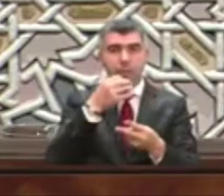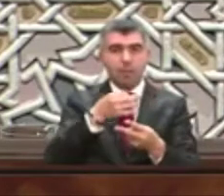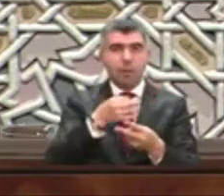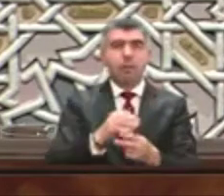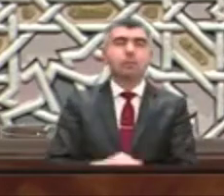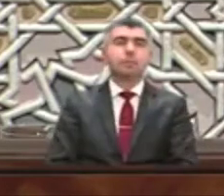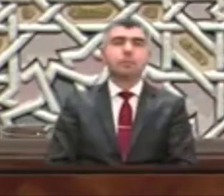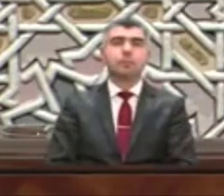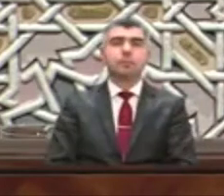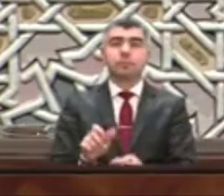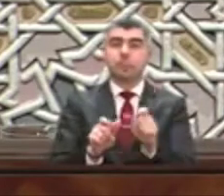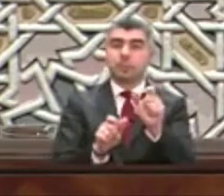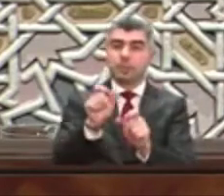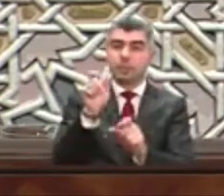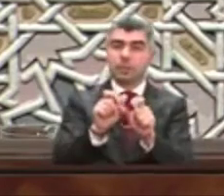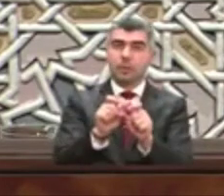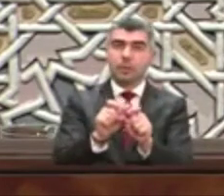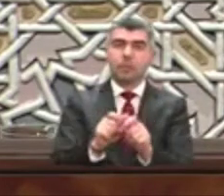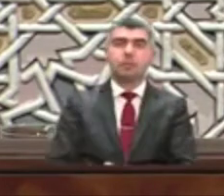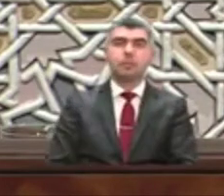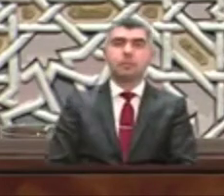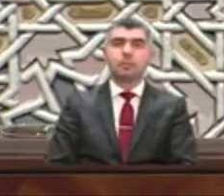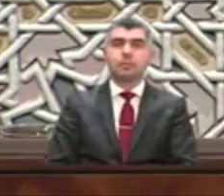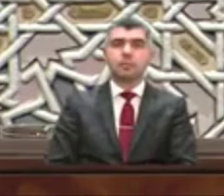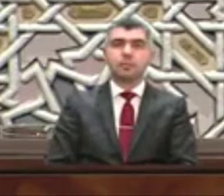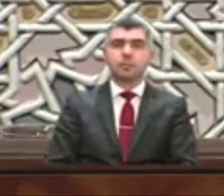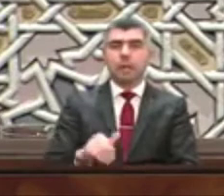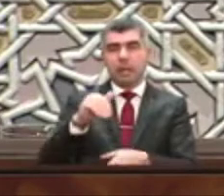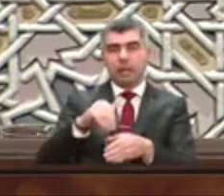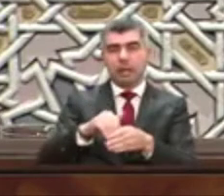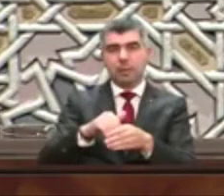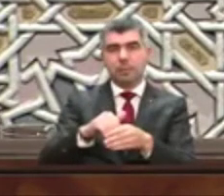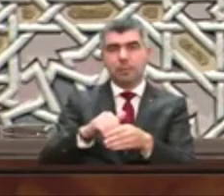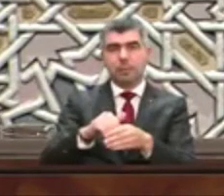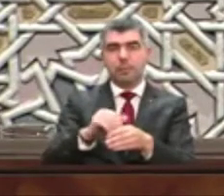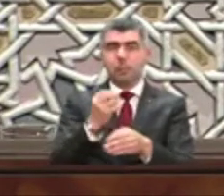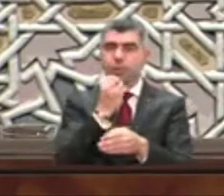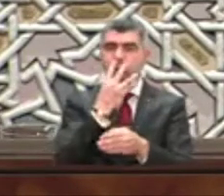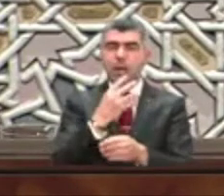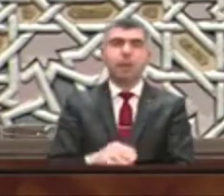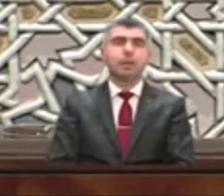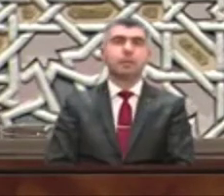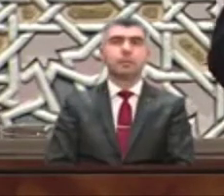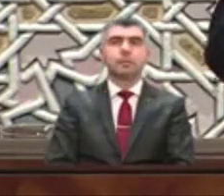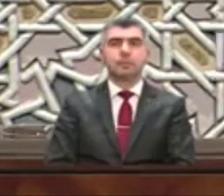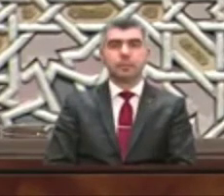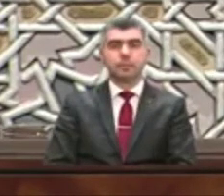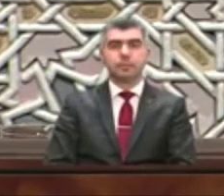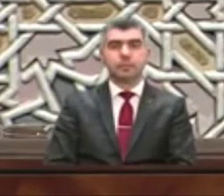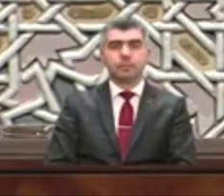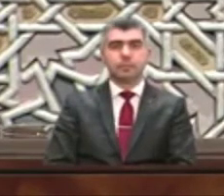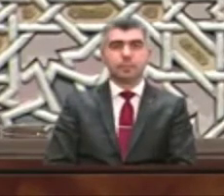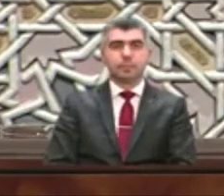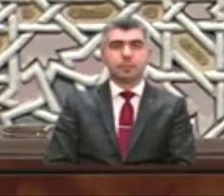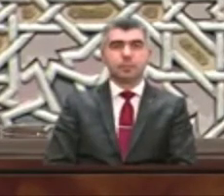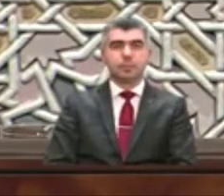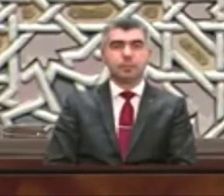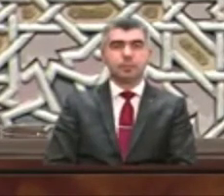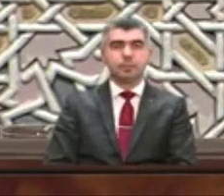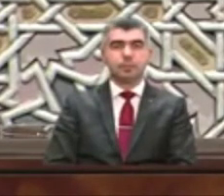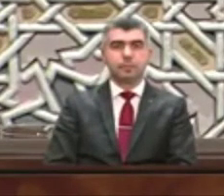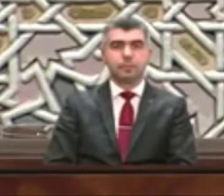للسيدات والساده النواب الافاضل من الفريق الاشتراكي. لكم الكلمة السيد النائب المحترم.